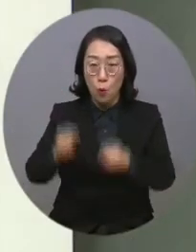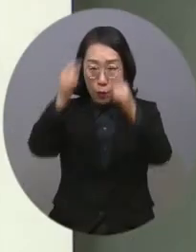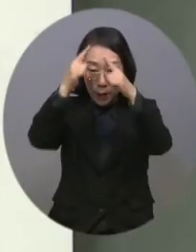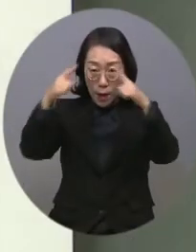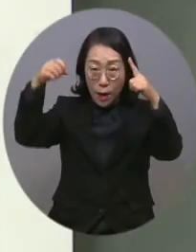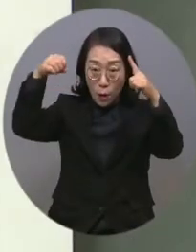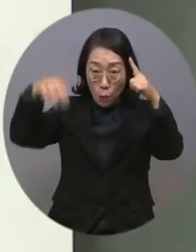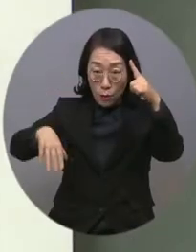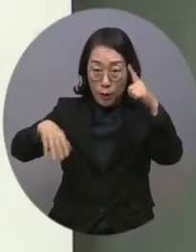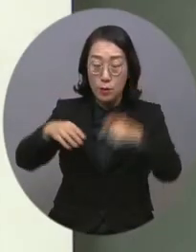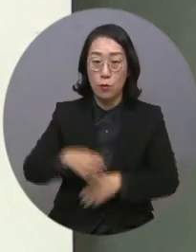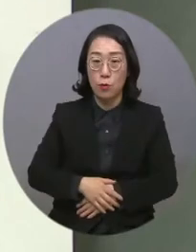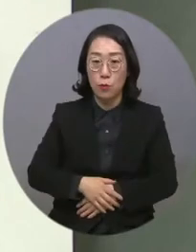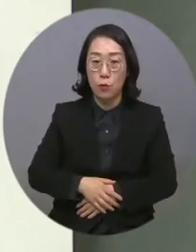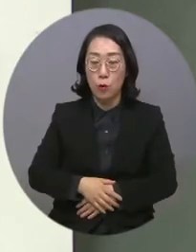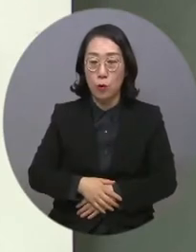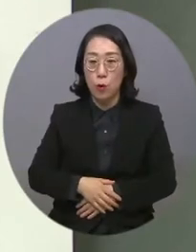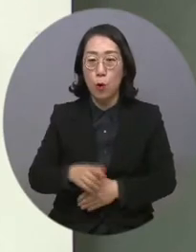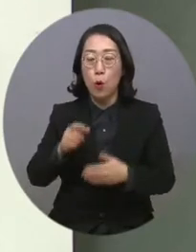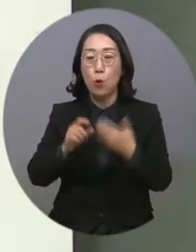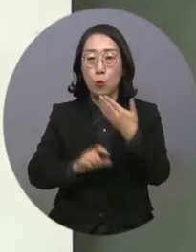다시 동유럽권의